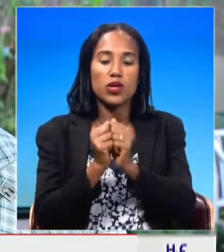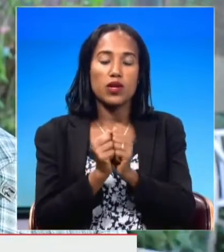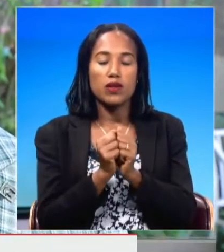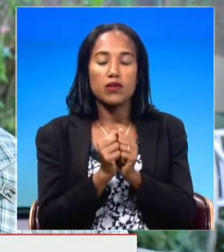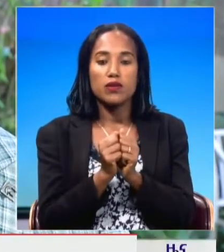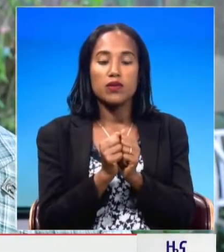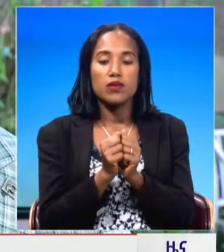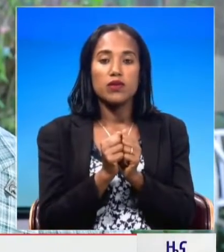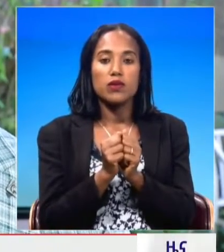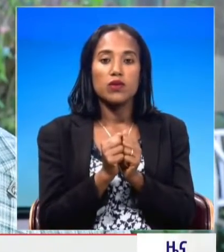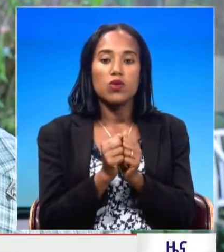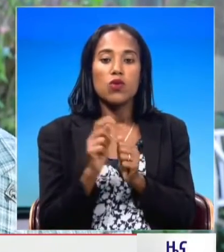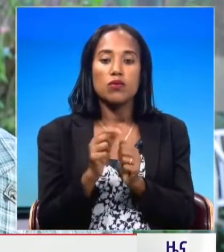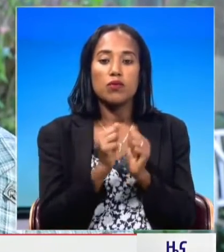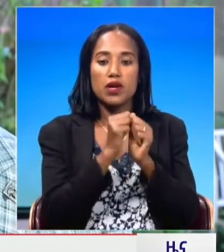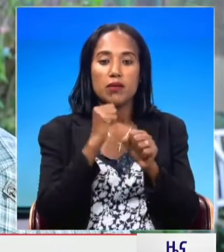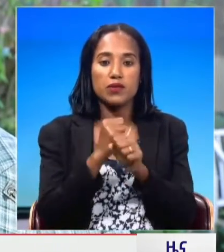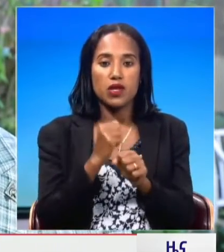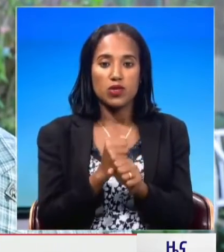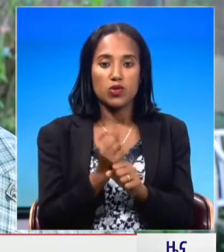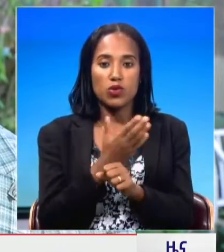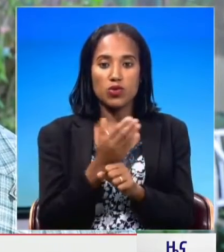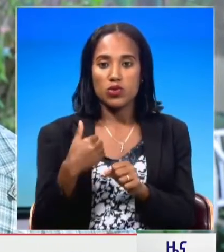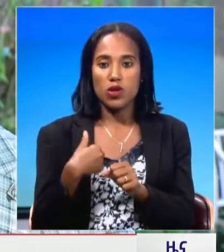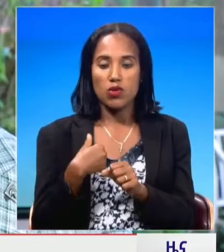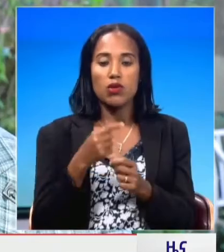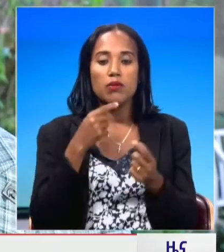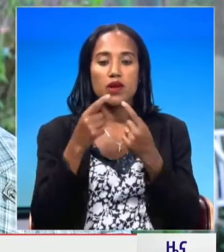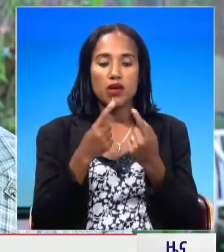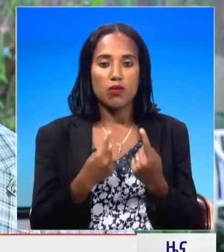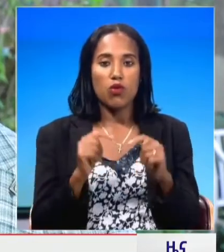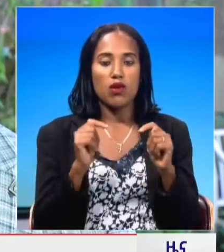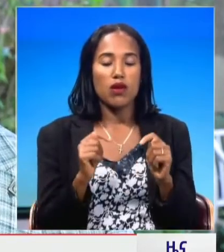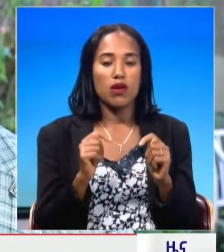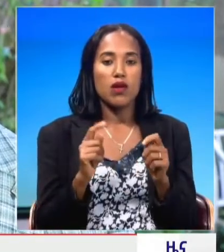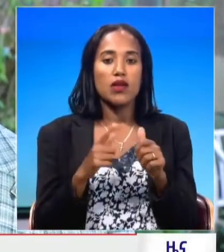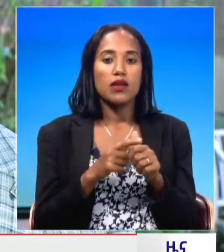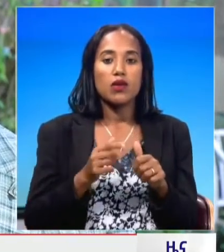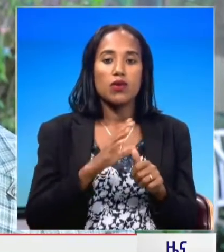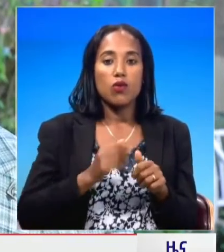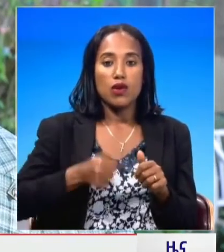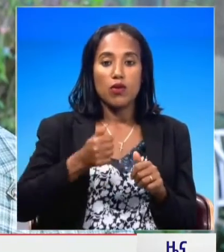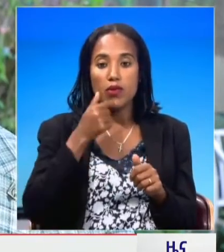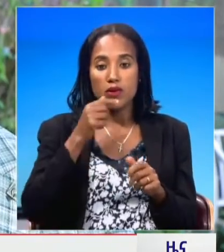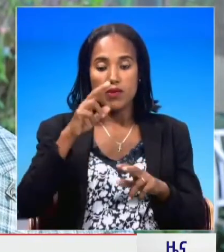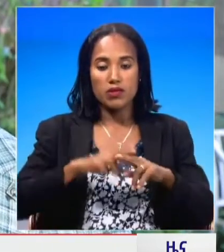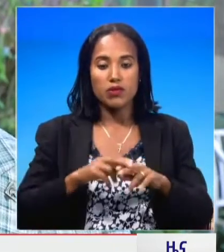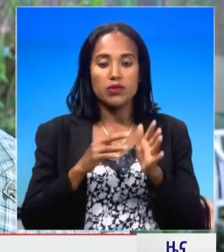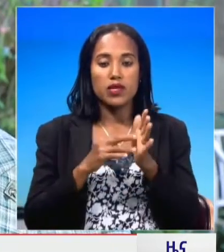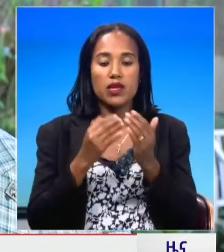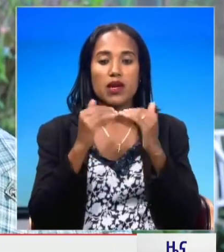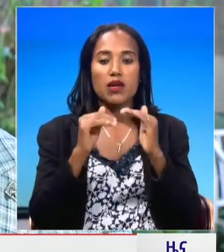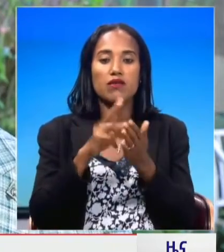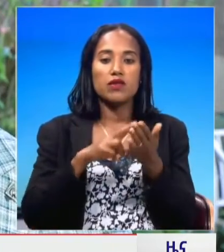ዞን ጋር ሁነን በጋራ የምንሰራቸው ጉዳዮች እንዳሉ ለመነጋገር ሞክረናል። አንዱና ዋናው ነገር ብለን የምናስቀምጠው ለምሳሌ ያክል